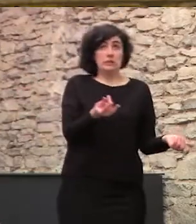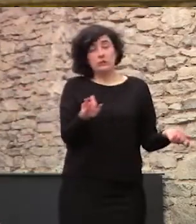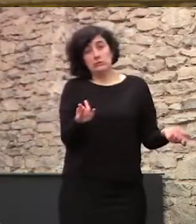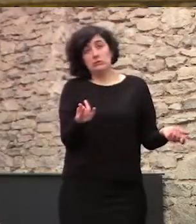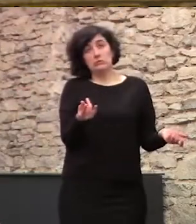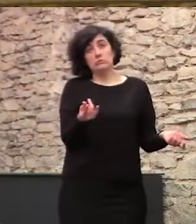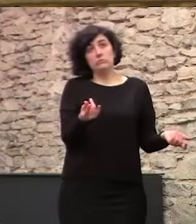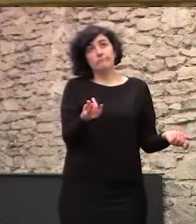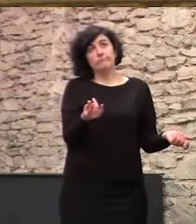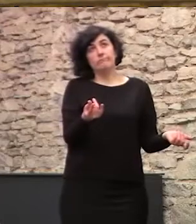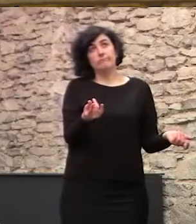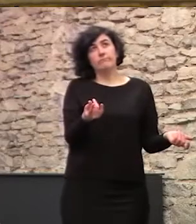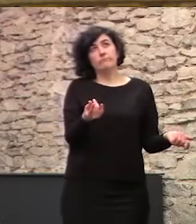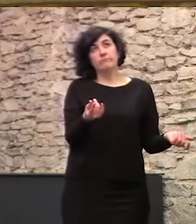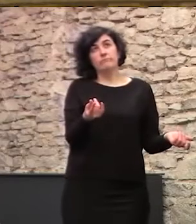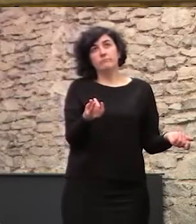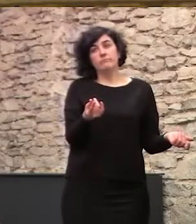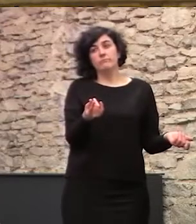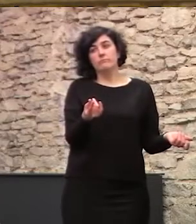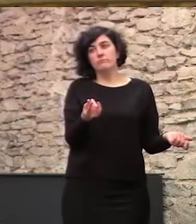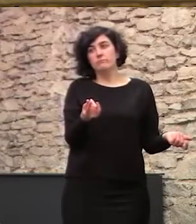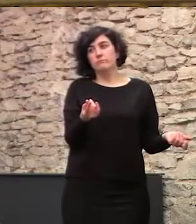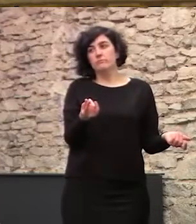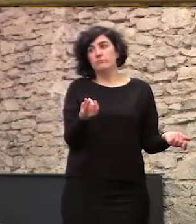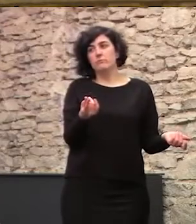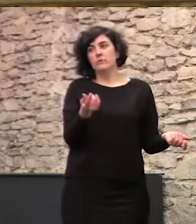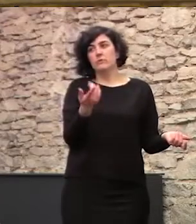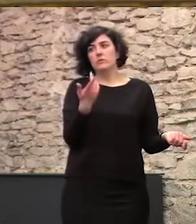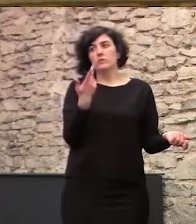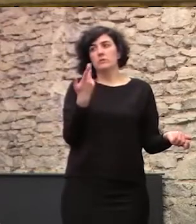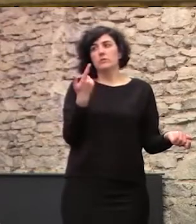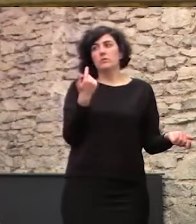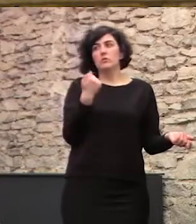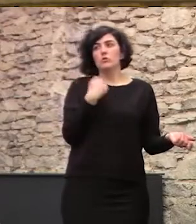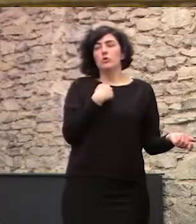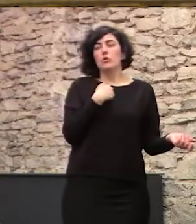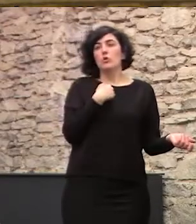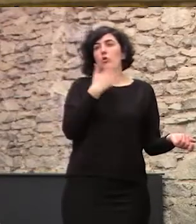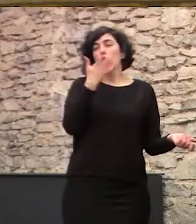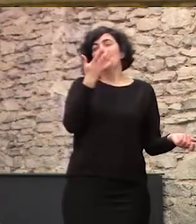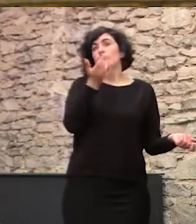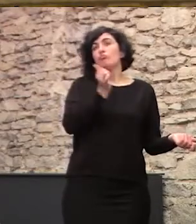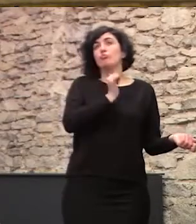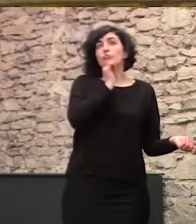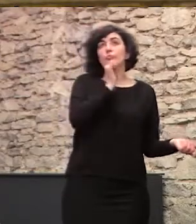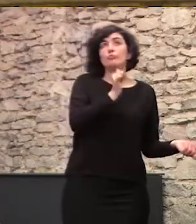ez hain, ez da gero dan, polifonikoaren, unifonikoa, ez hain...